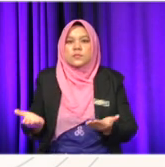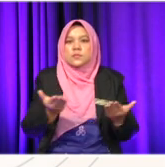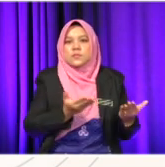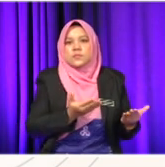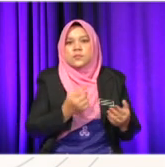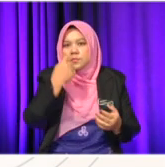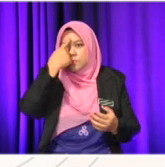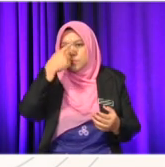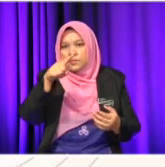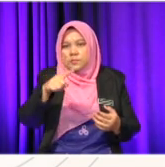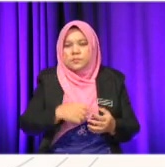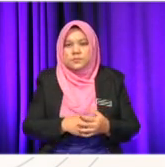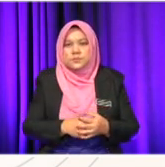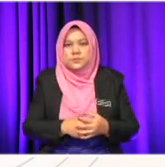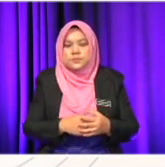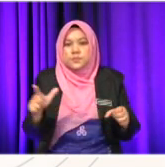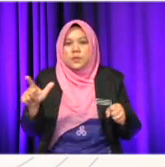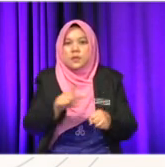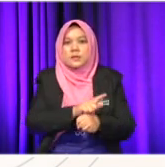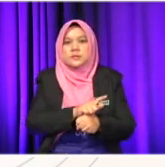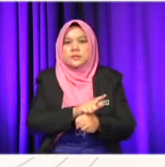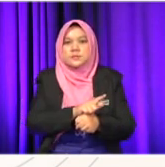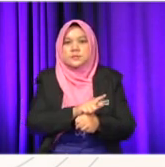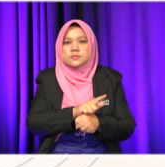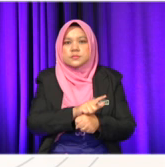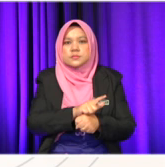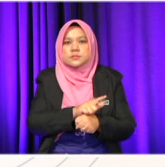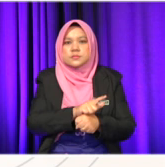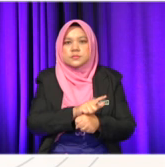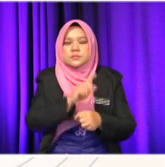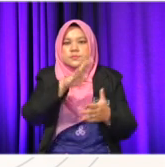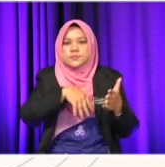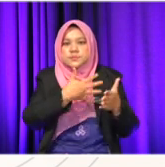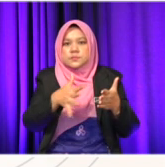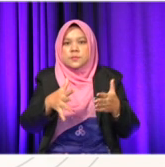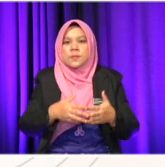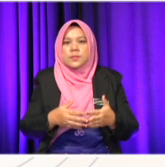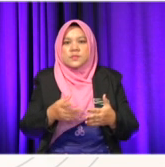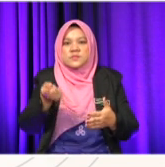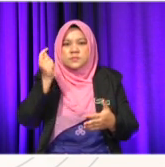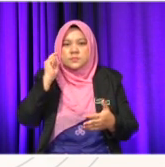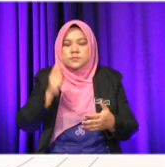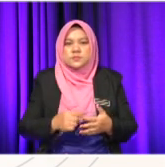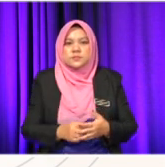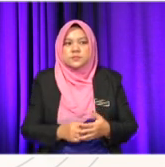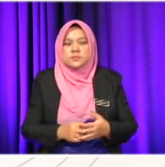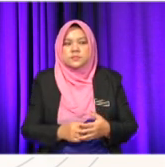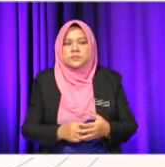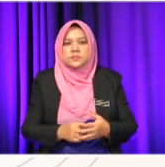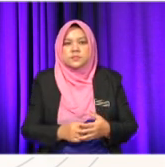untuk lengkapkan kota-kota yang diberi tadi jadwal ini